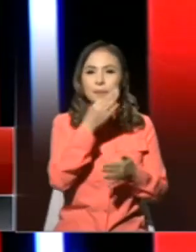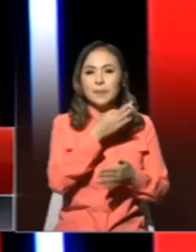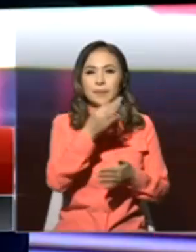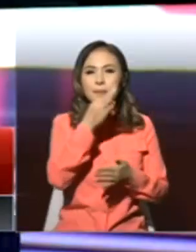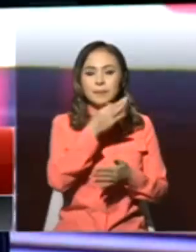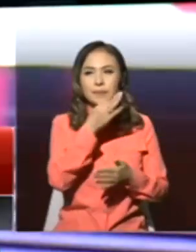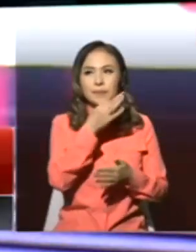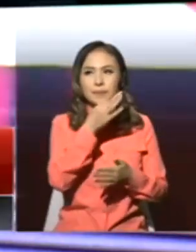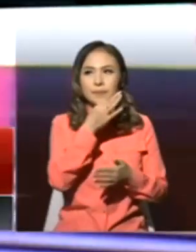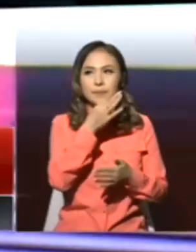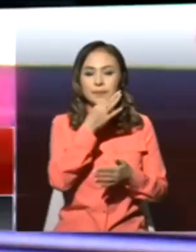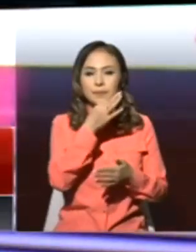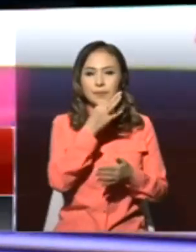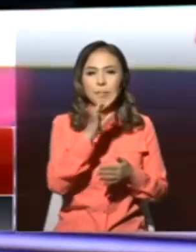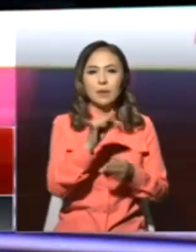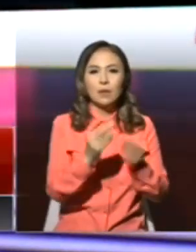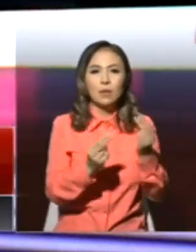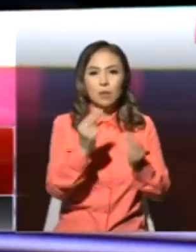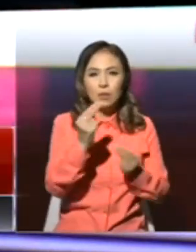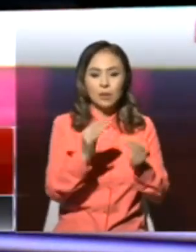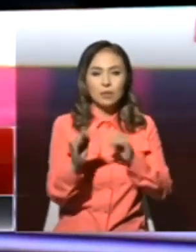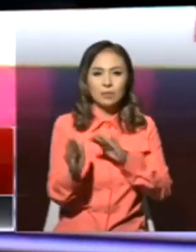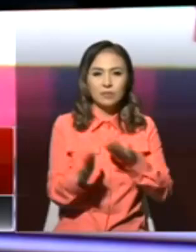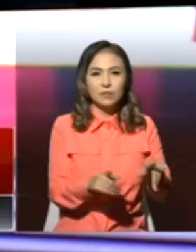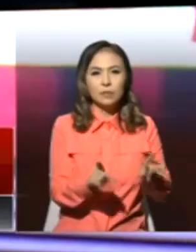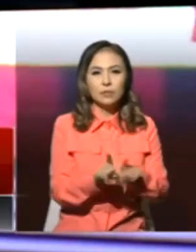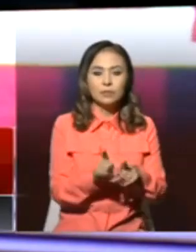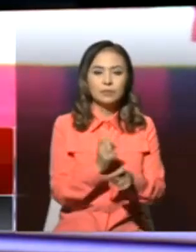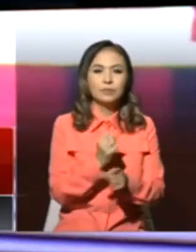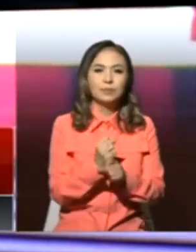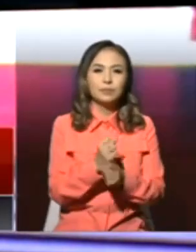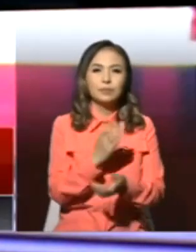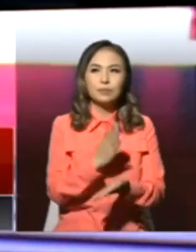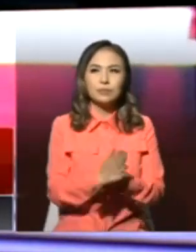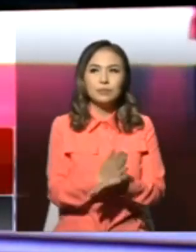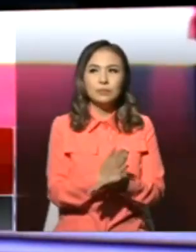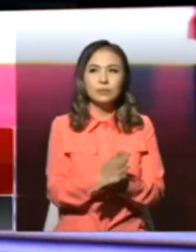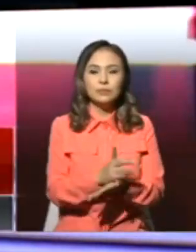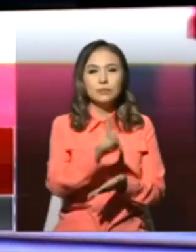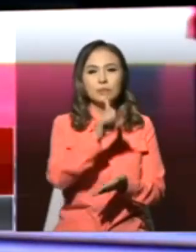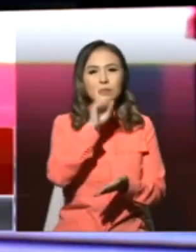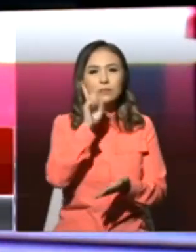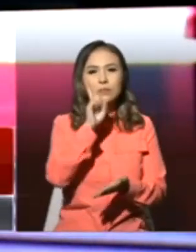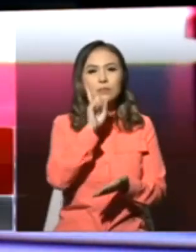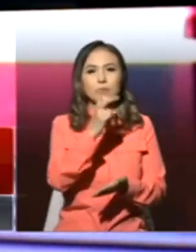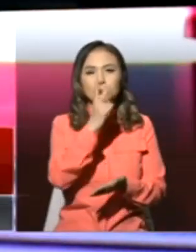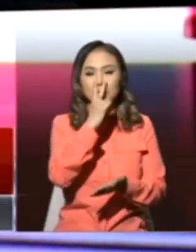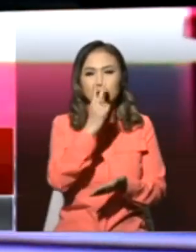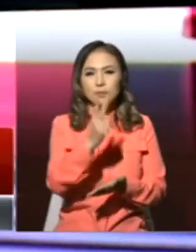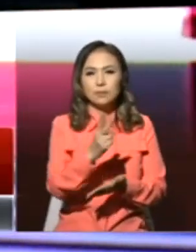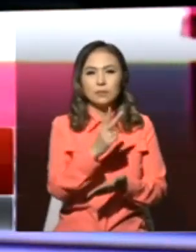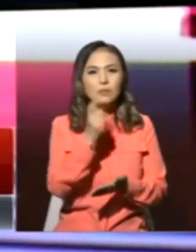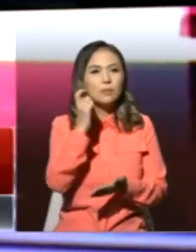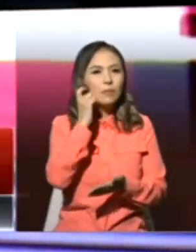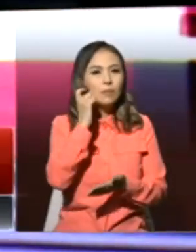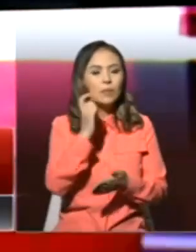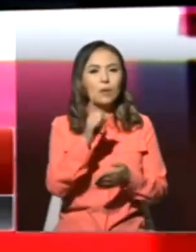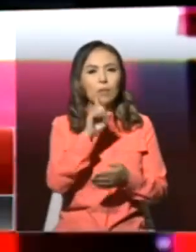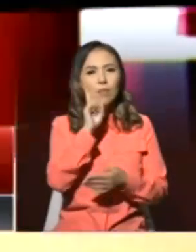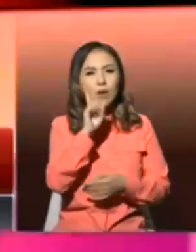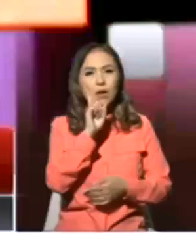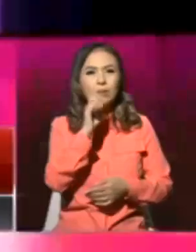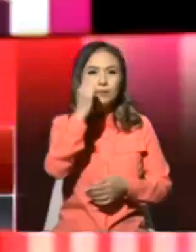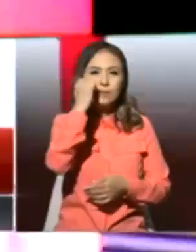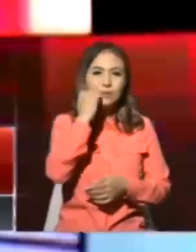үстінде, ойыннан кейін. Осында нәрселер жасап жүр. Ол жақта жасқа қарап жатқан жоқ. Жас па, кіші